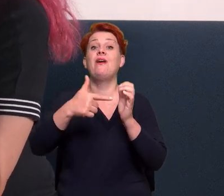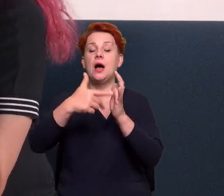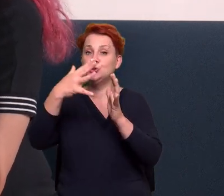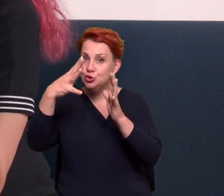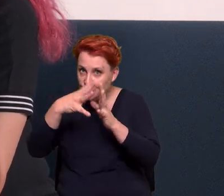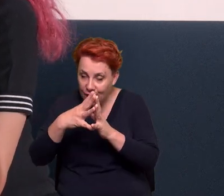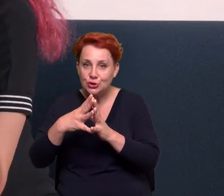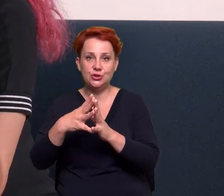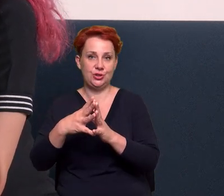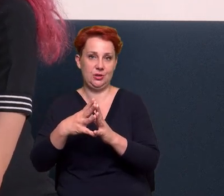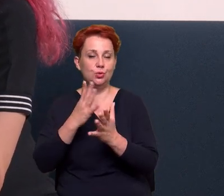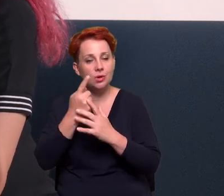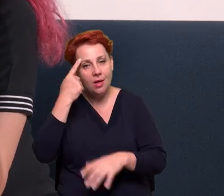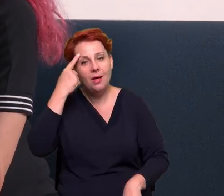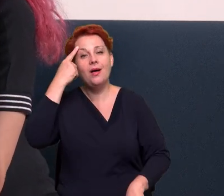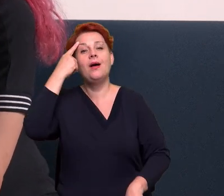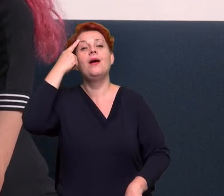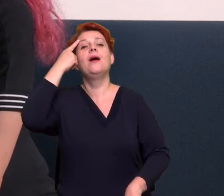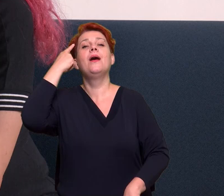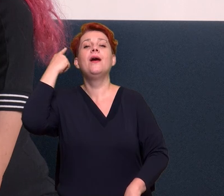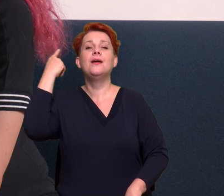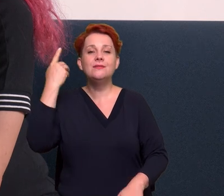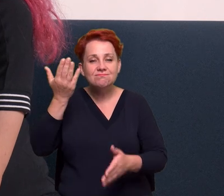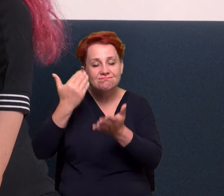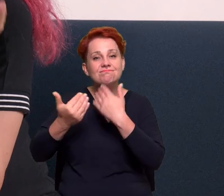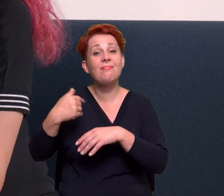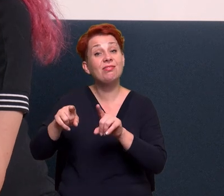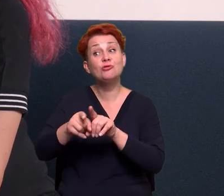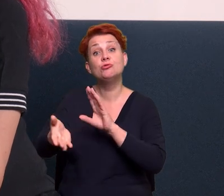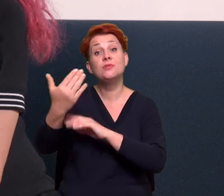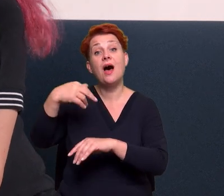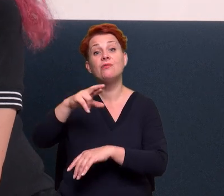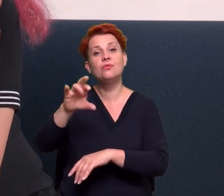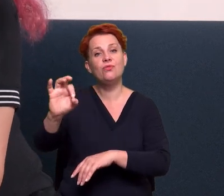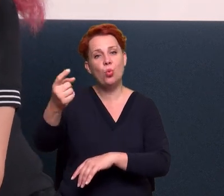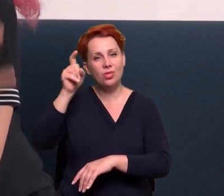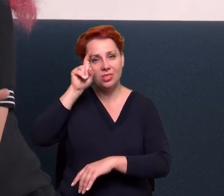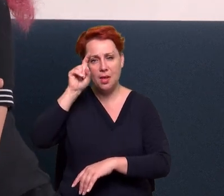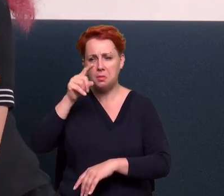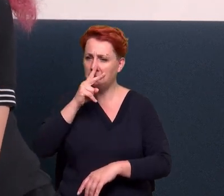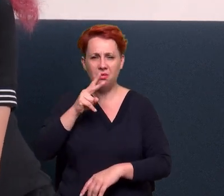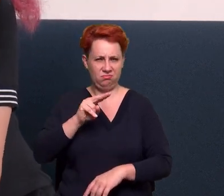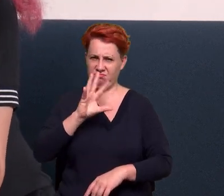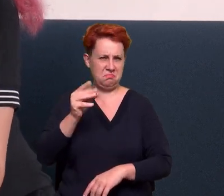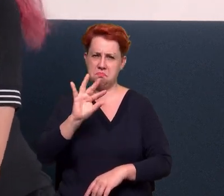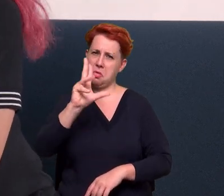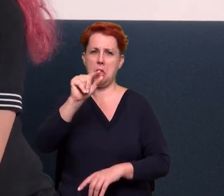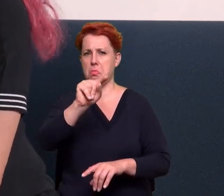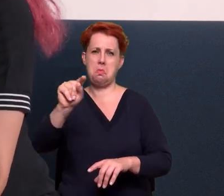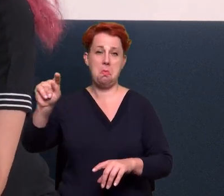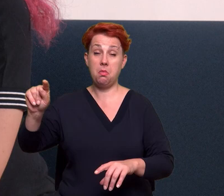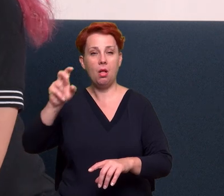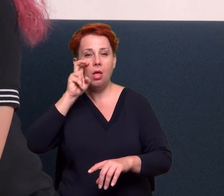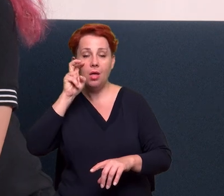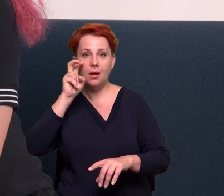pojawia i ta nostalgia też za dawnymi rzeczami niemieckimi, ona trochę zakrywa to, że nie wszystkie były piękne, nie wszystkie były luksusowe i nie